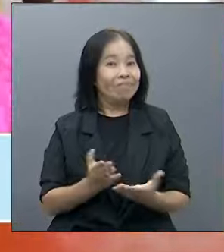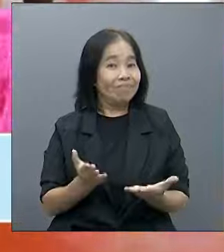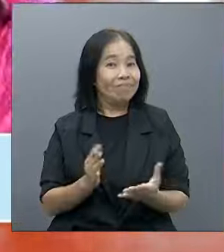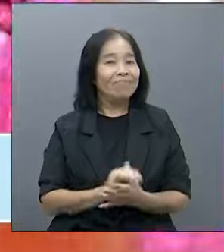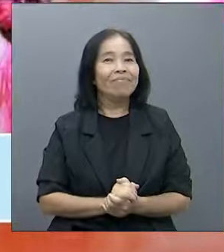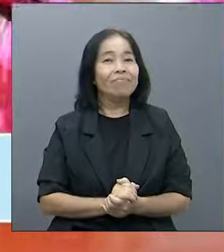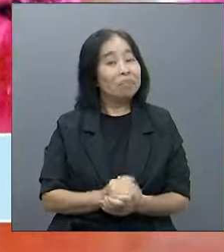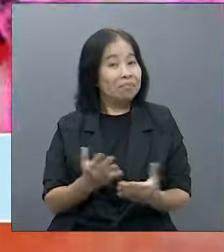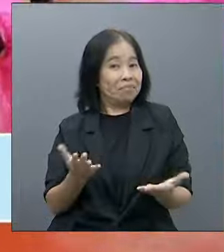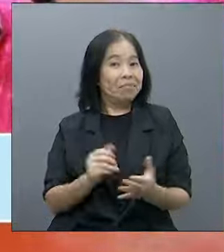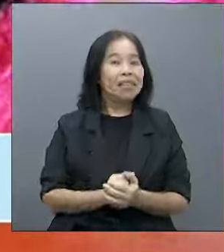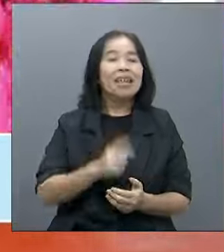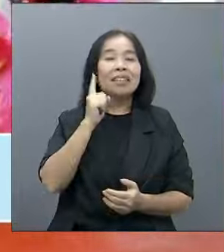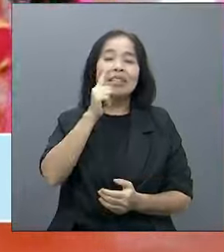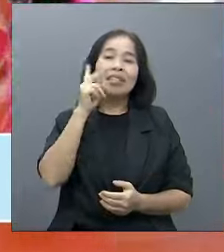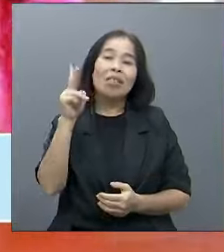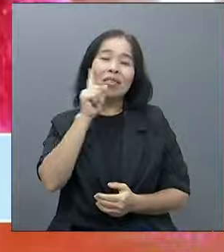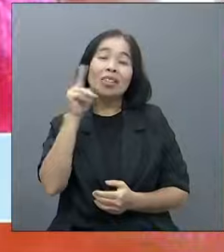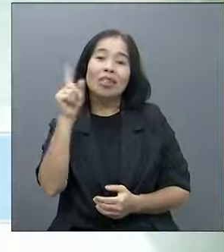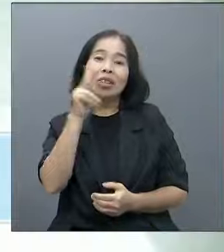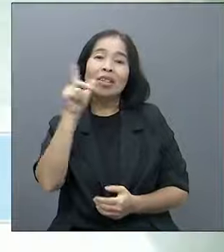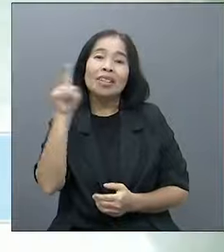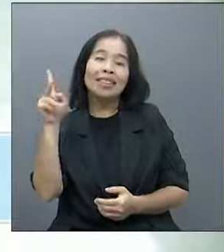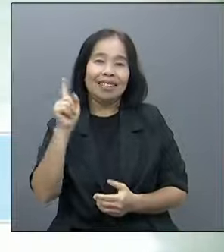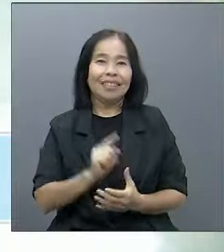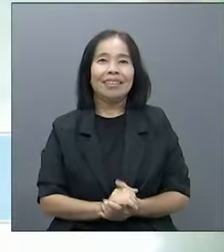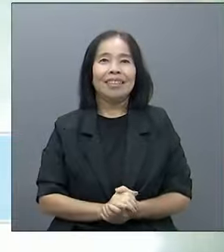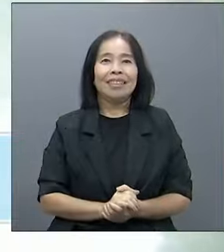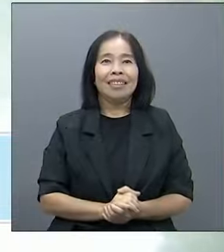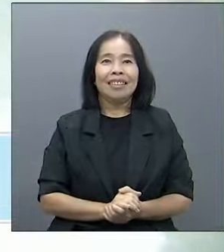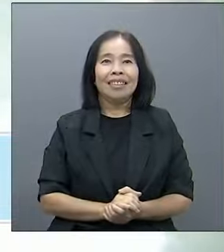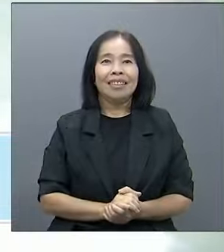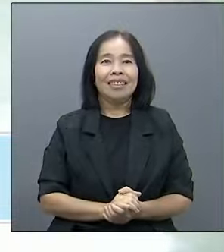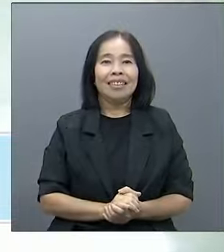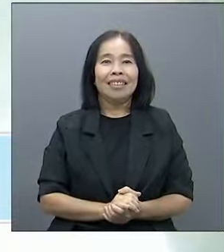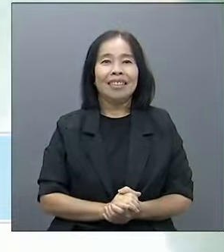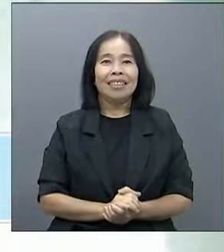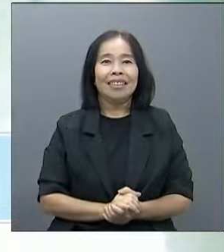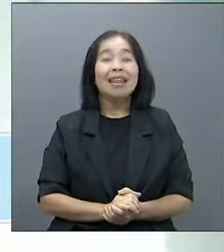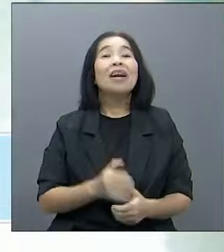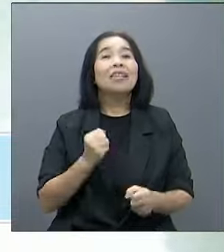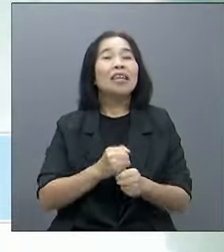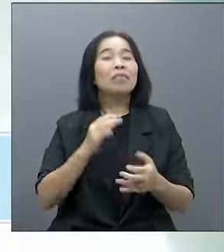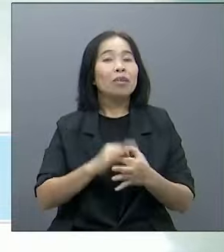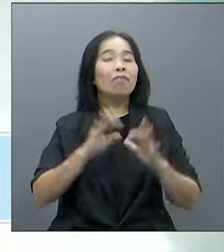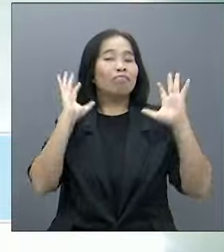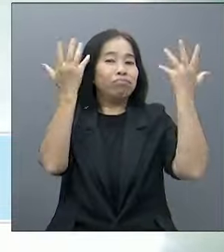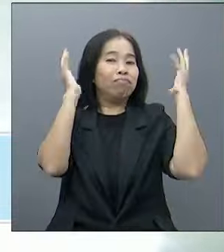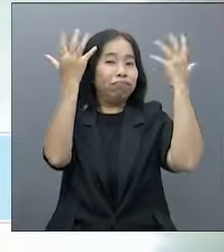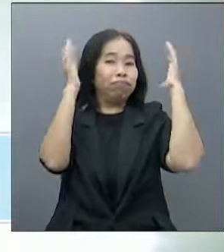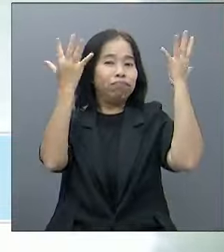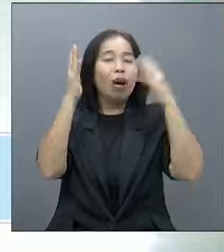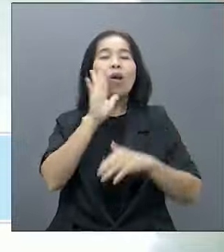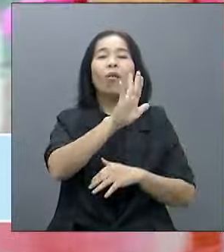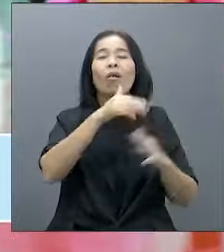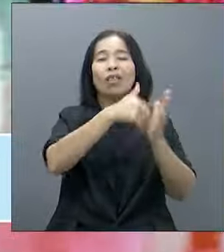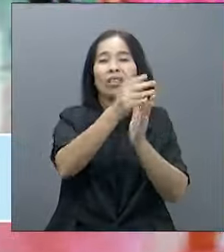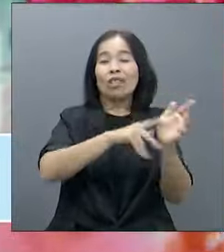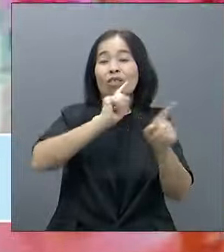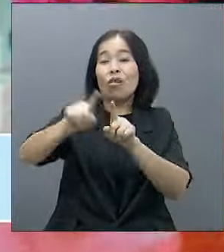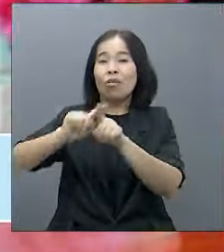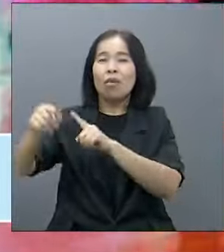เป็นยังไง1 2 1 2 3 1 2 1 2 1วีดปึ้มนี่เป็นการออกสเต็ปของเชียร์ลีดเดอร์แต่ละสีนะคะก็ไม่มีใครยอมใ